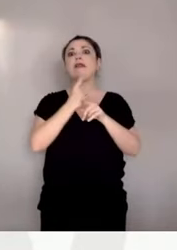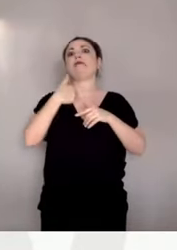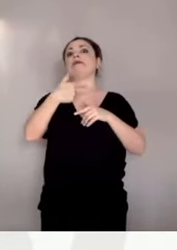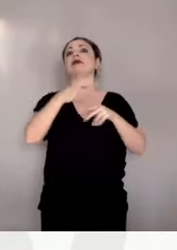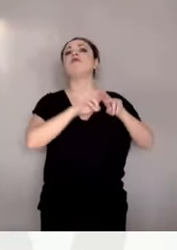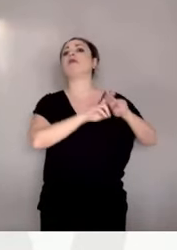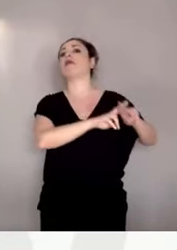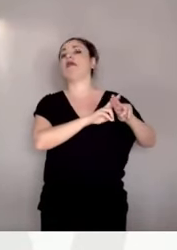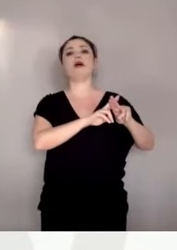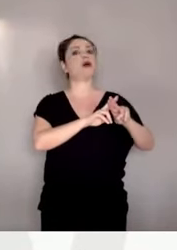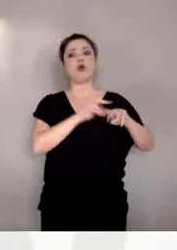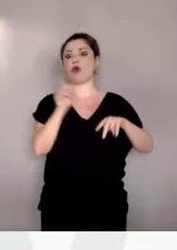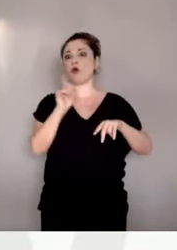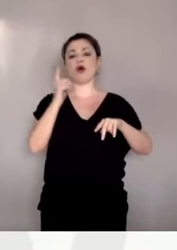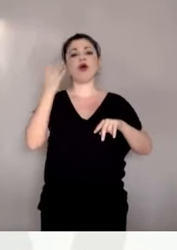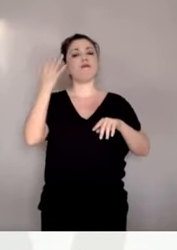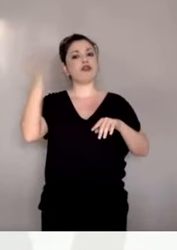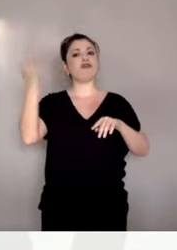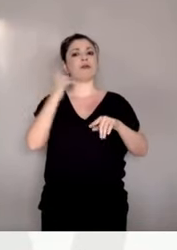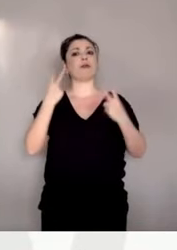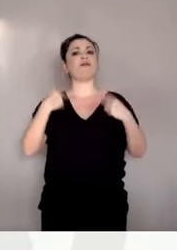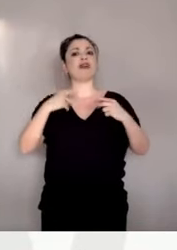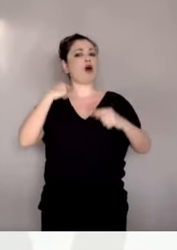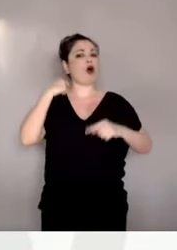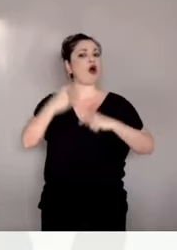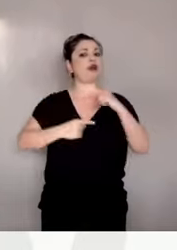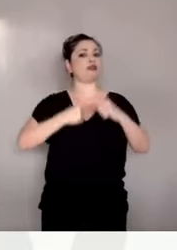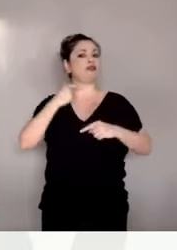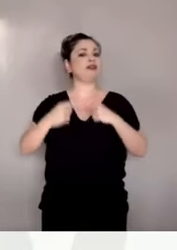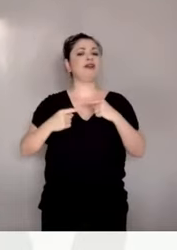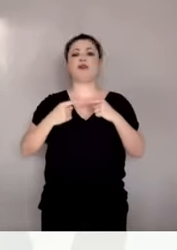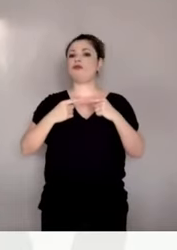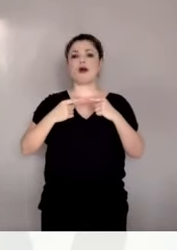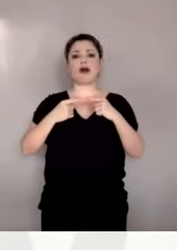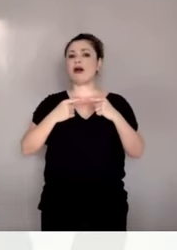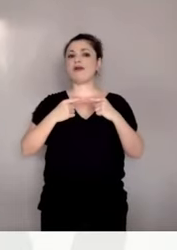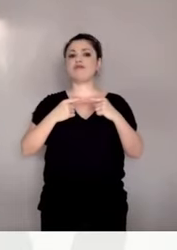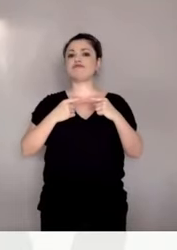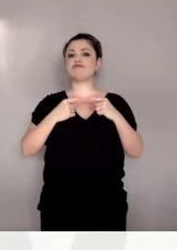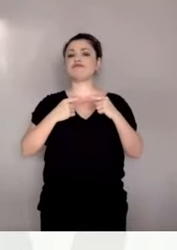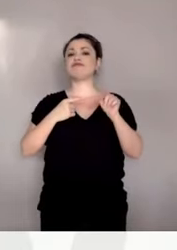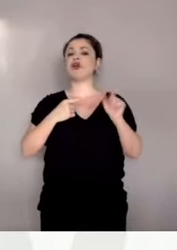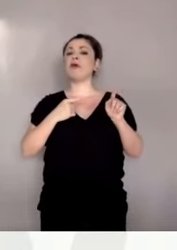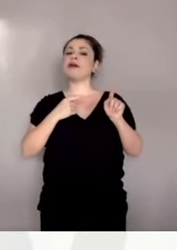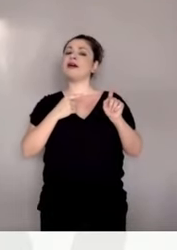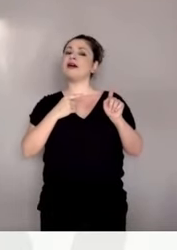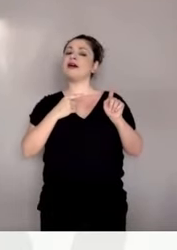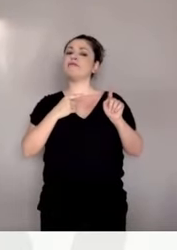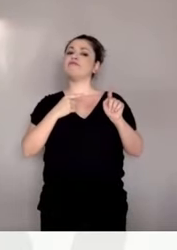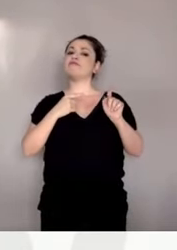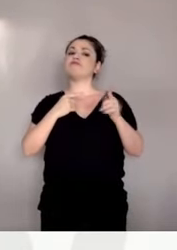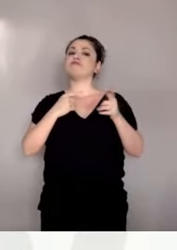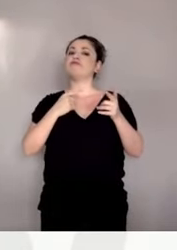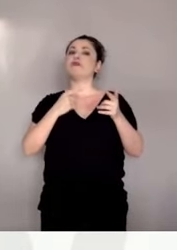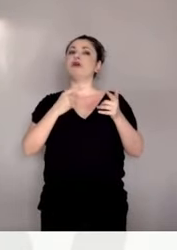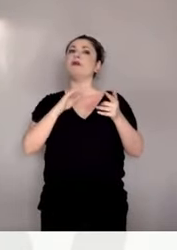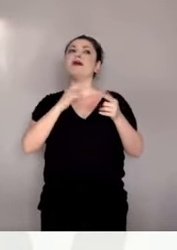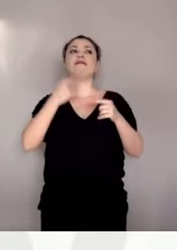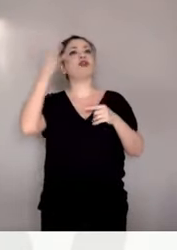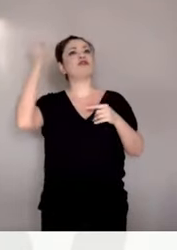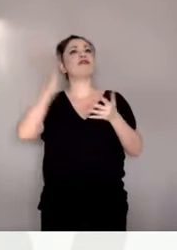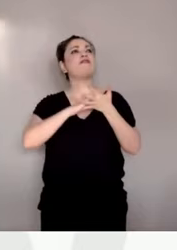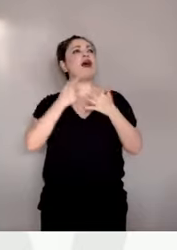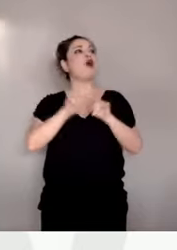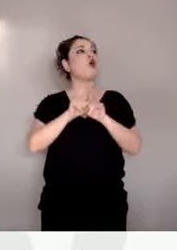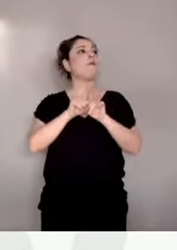ma continua ad essere nella sua specificità, nella sua singolarità, un modo che